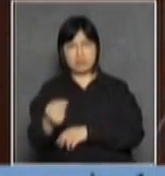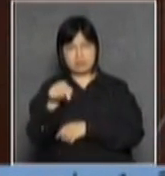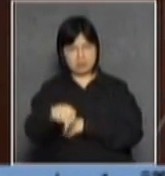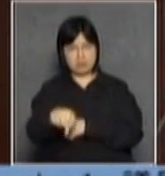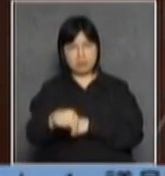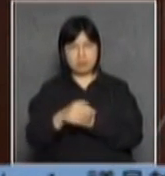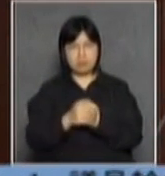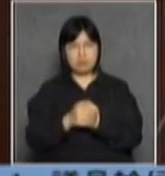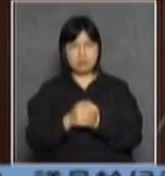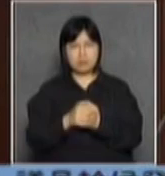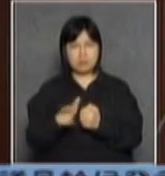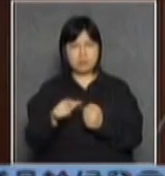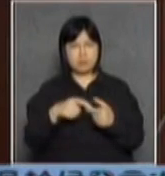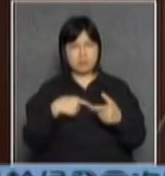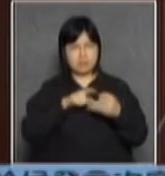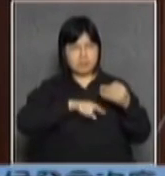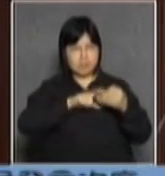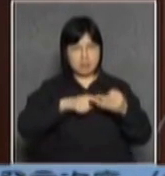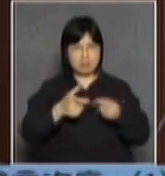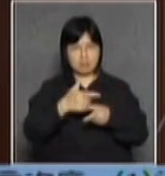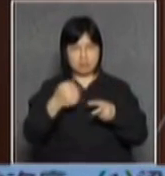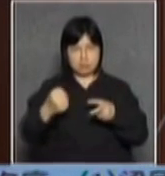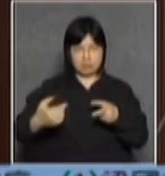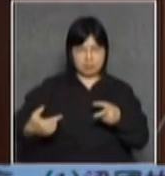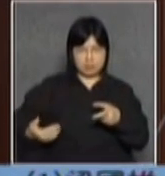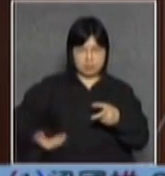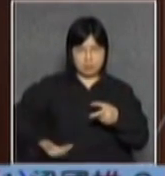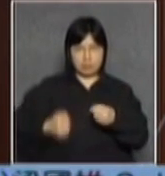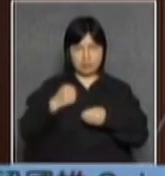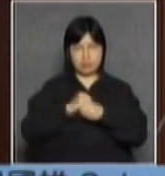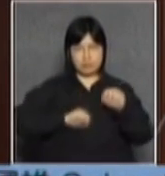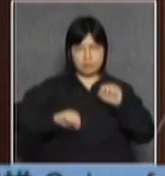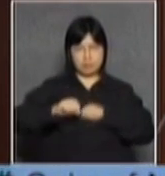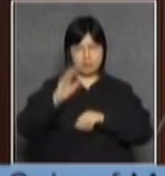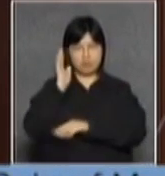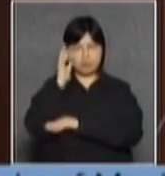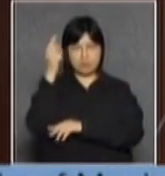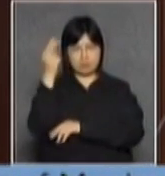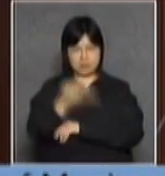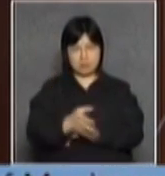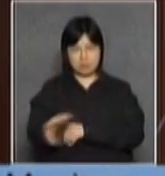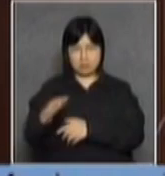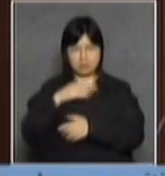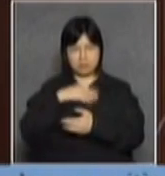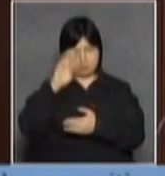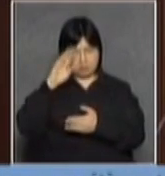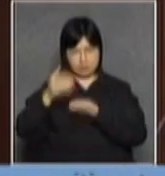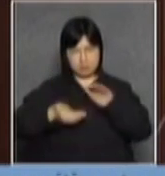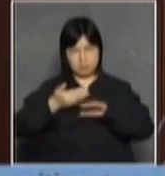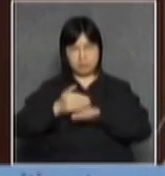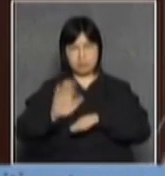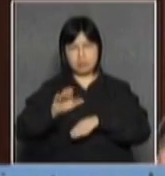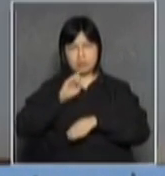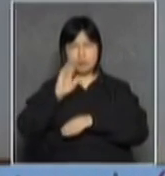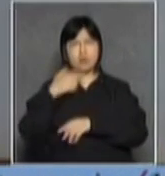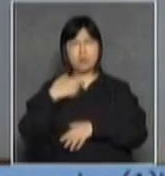论， 唔系，但系 你就阿曾俊华司长嘅工作表现嘅发言，亦都已经多次啦，所以请你尽量唔好再重复你已经 发言。我冇